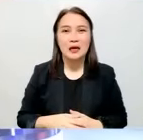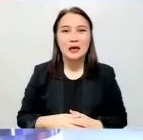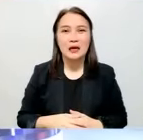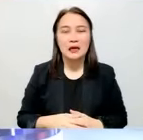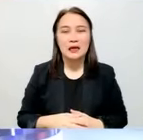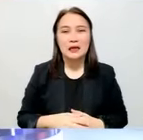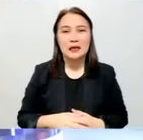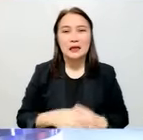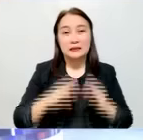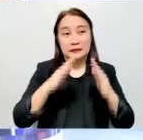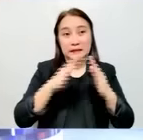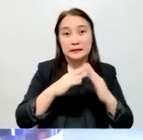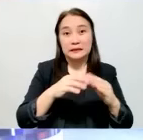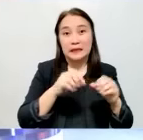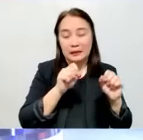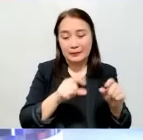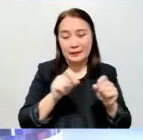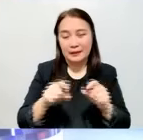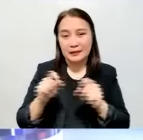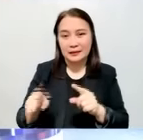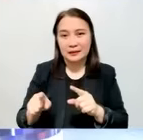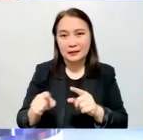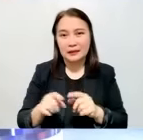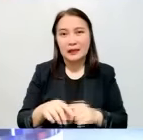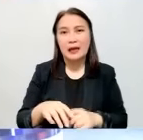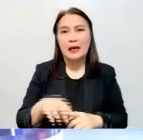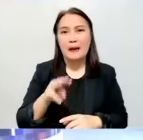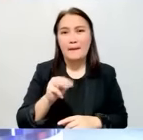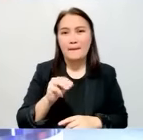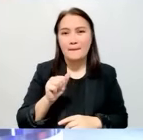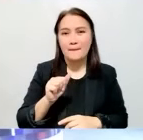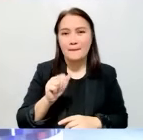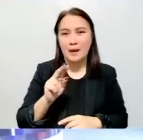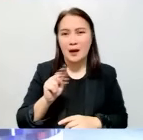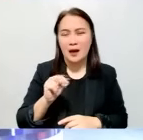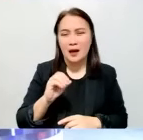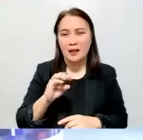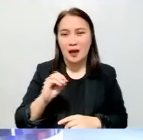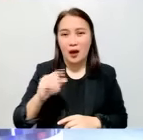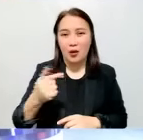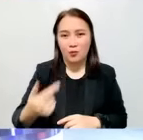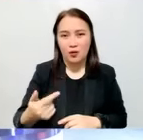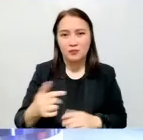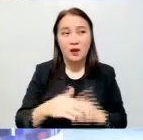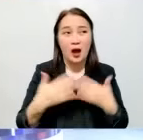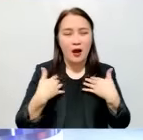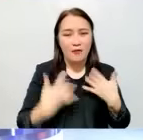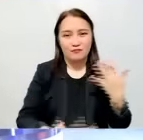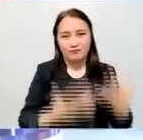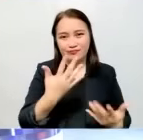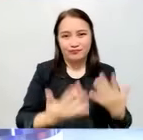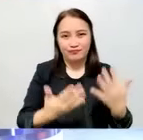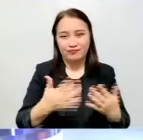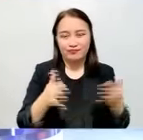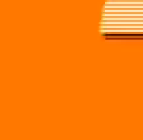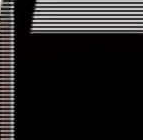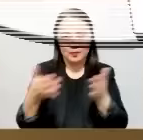ng sikat na simbahan sa Manawag matapos ang sunog doon kagabi. Nasa frontline ang balitang yan, si Elaine